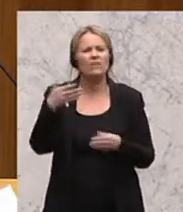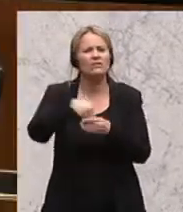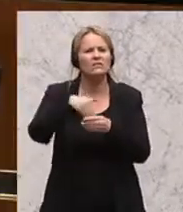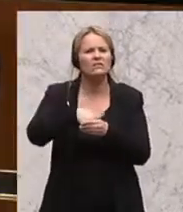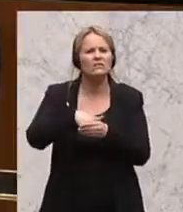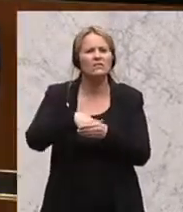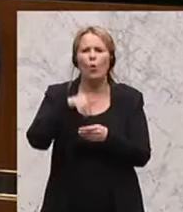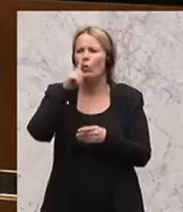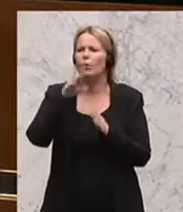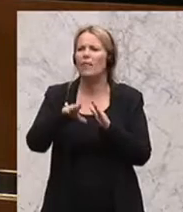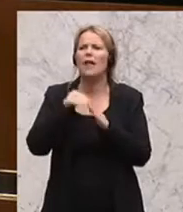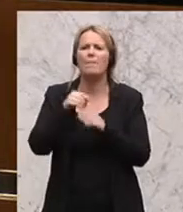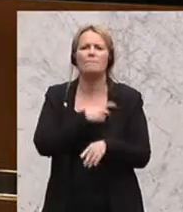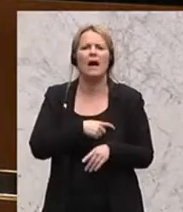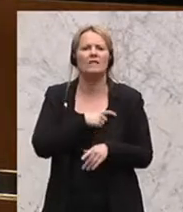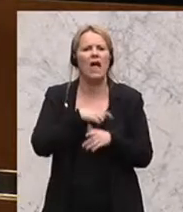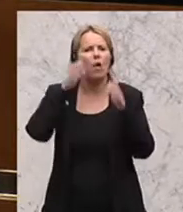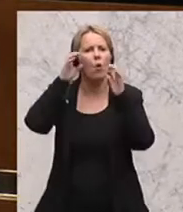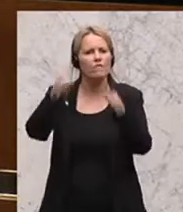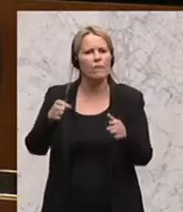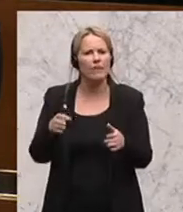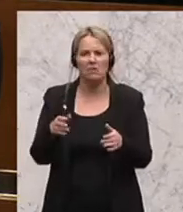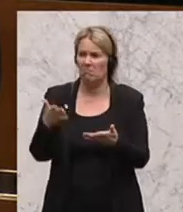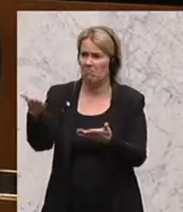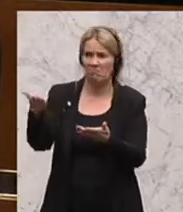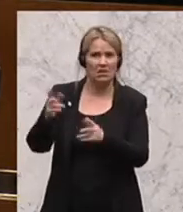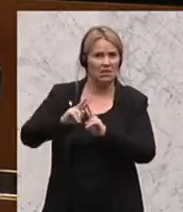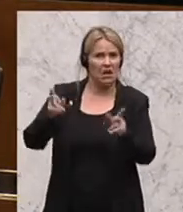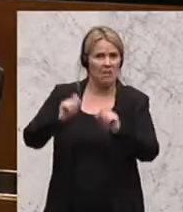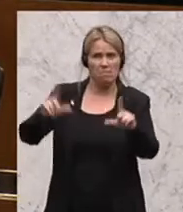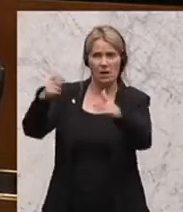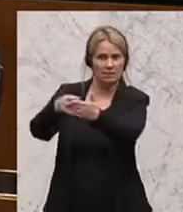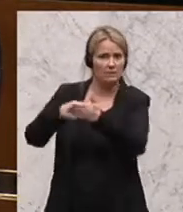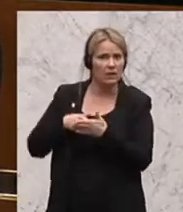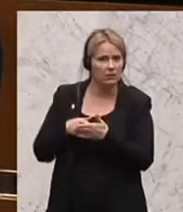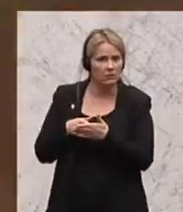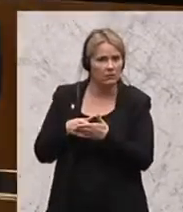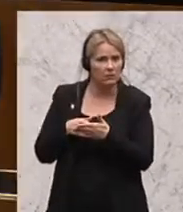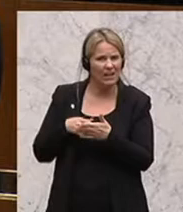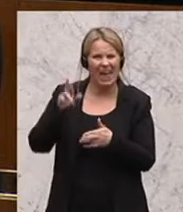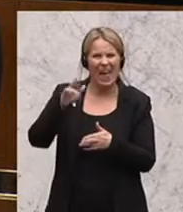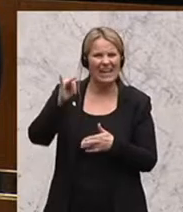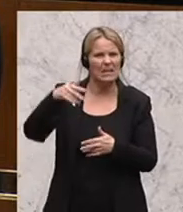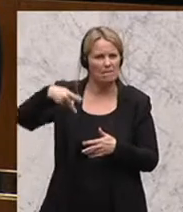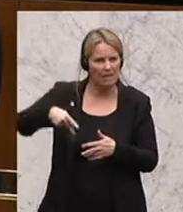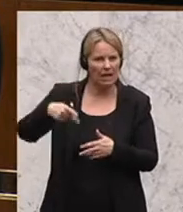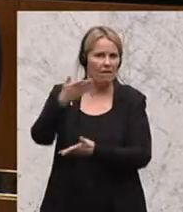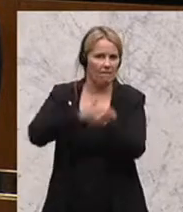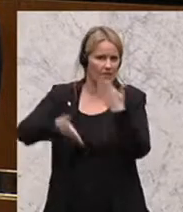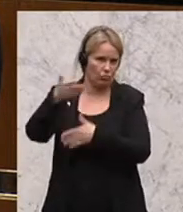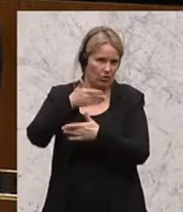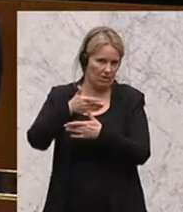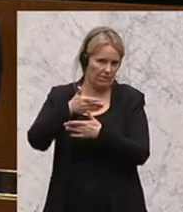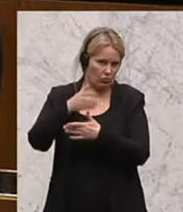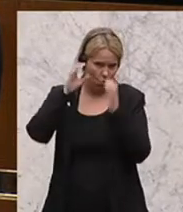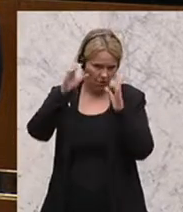dieser Unternehmerpartei geworden, der ÖVP, die überhaupt kein Bild mehr zeugt? Das RIP Wirtschafts-ÖVP.